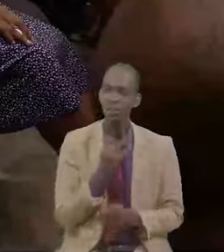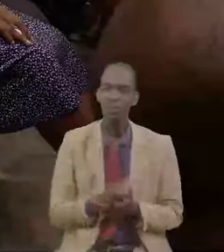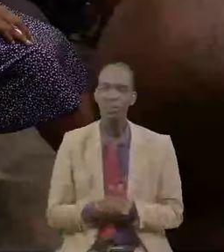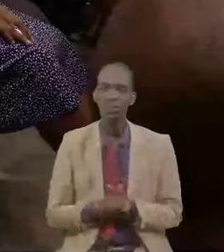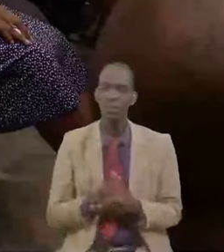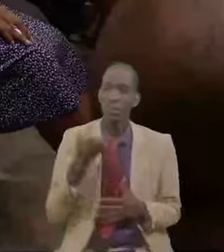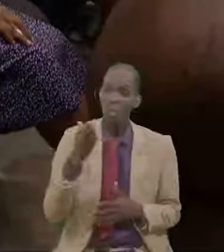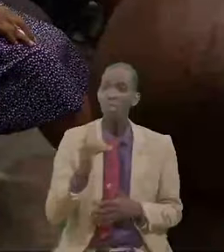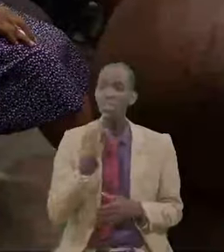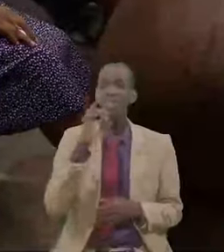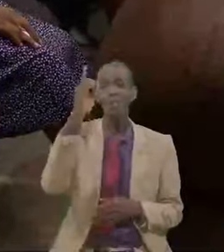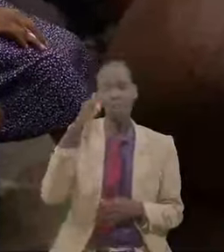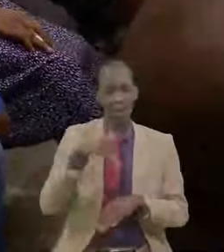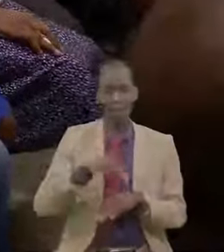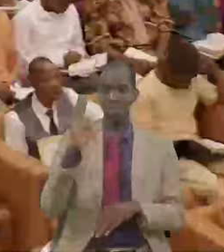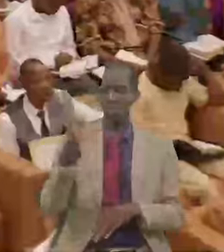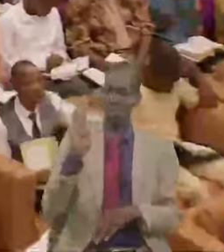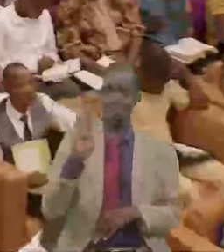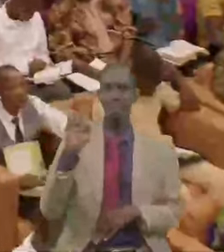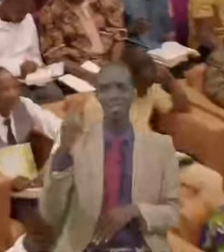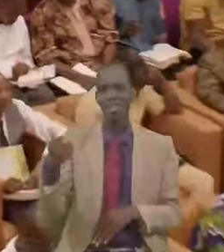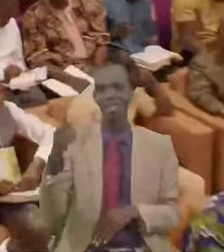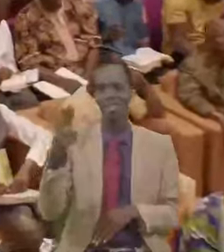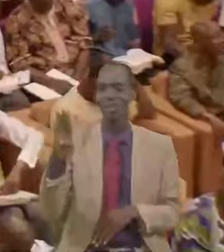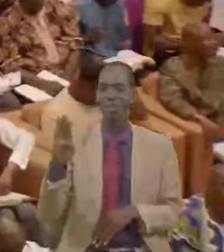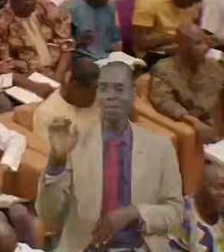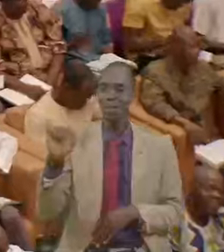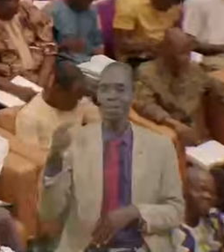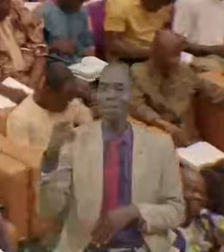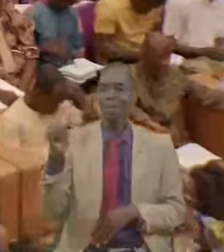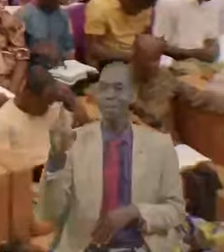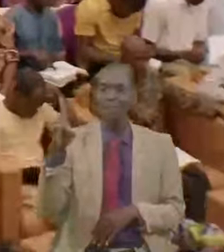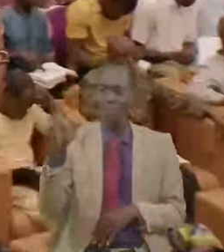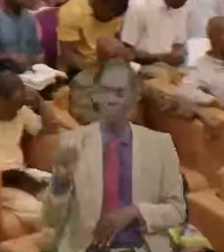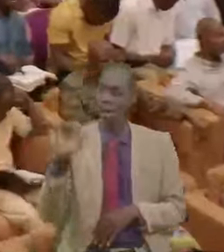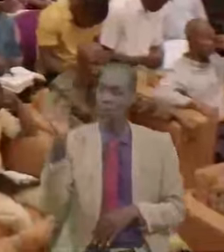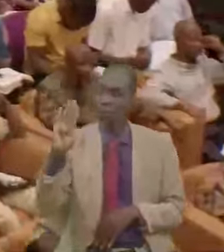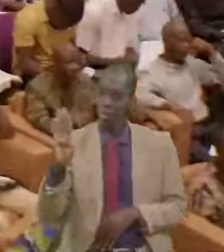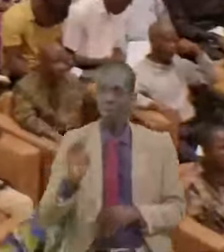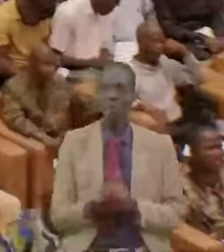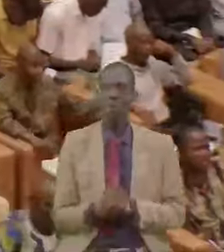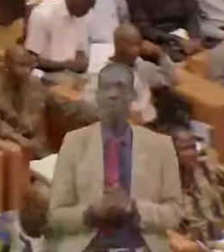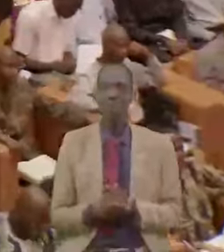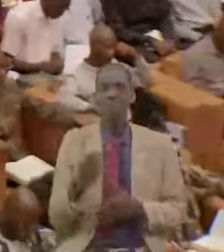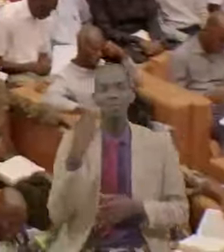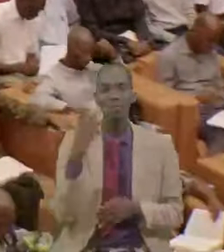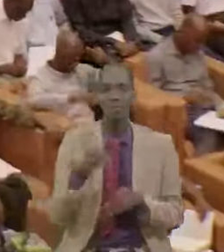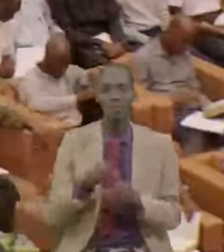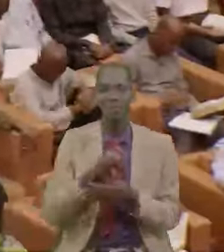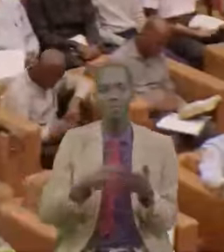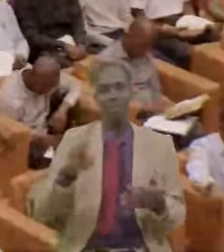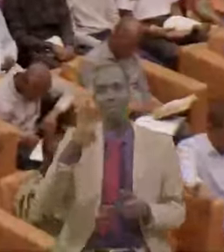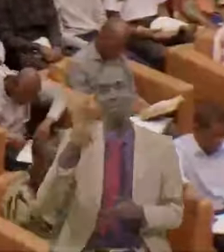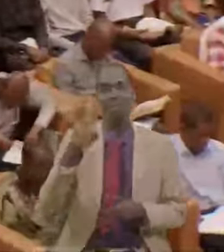Il y a un Dieu à Bagada. Je dis, il y a un Dieu à Bagada. Voilà le verset